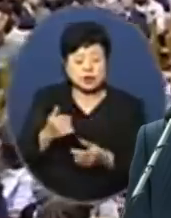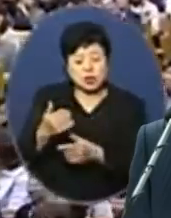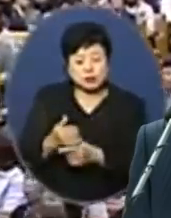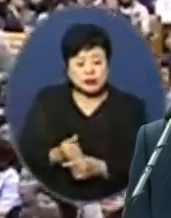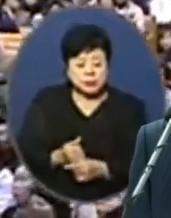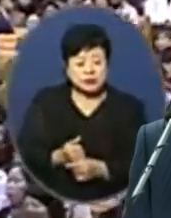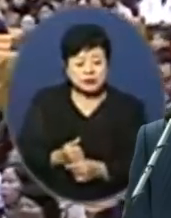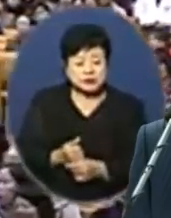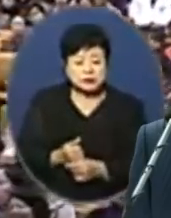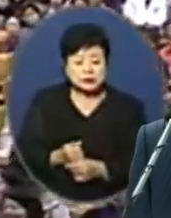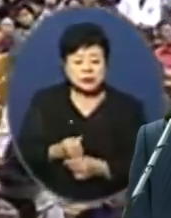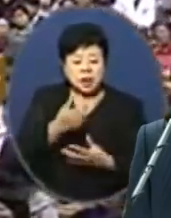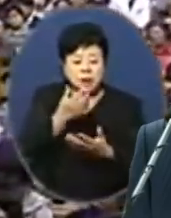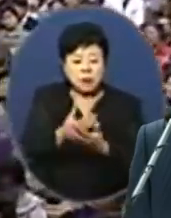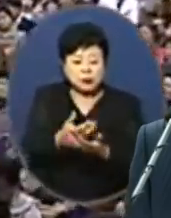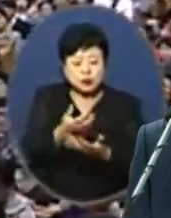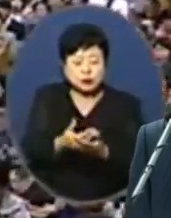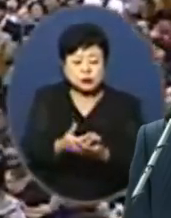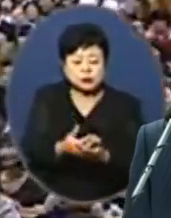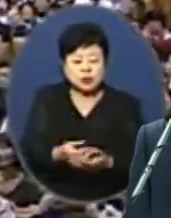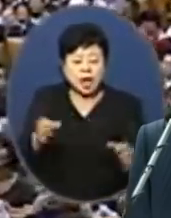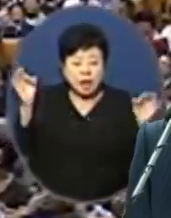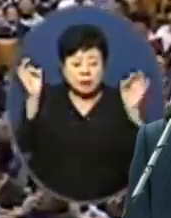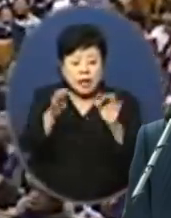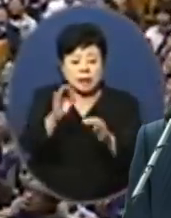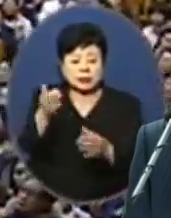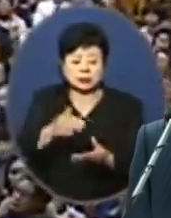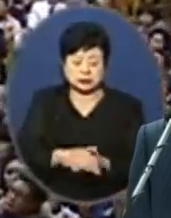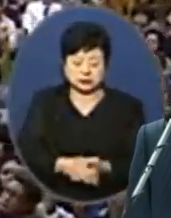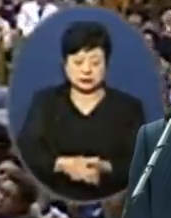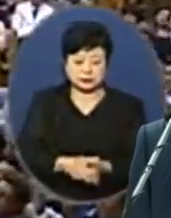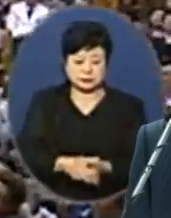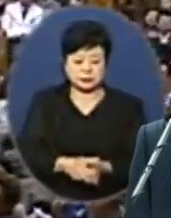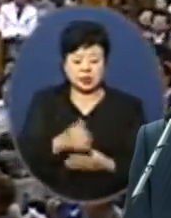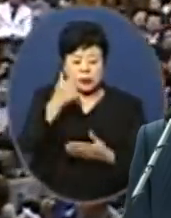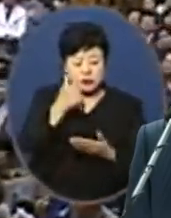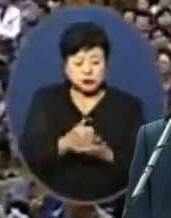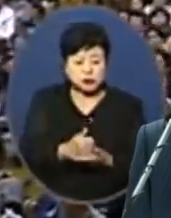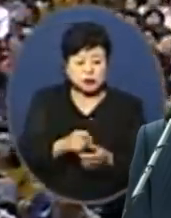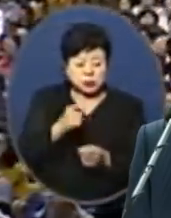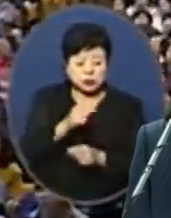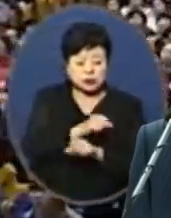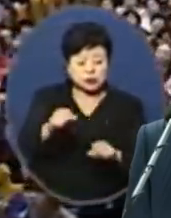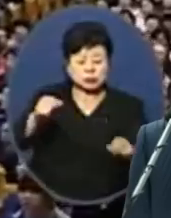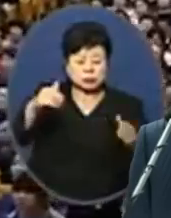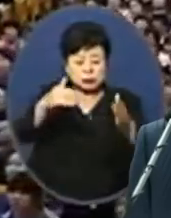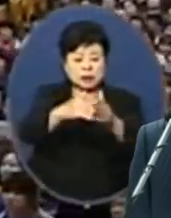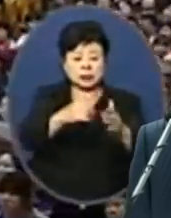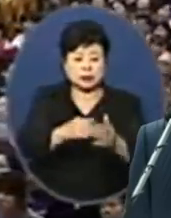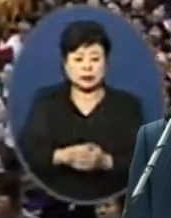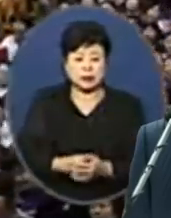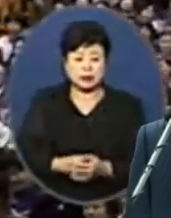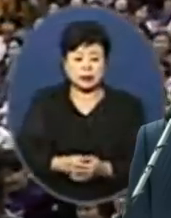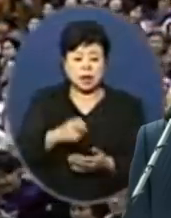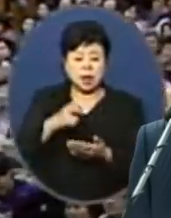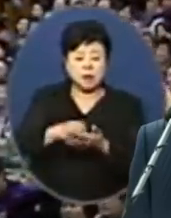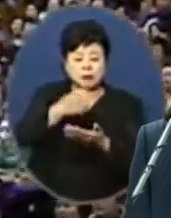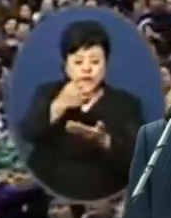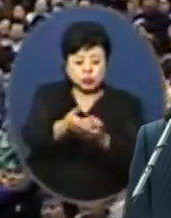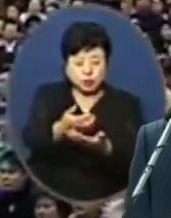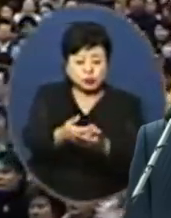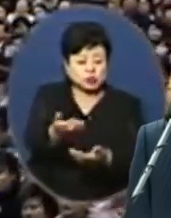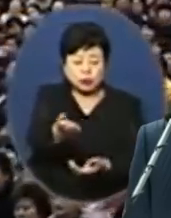붙잡는 그 법조문을 다 없애버렸죠. 왜냐? 죄를 영원히 용서해버렸기 때문에 법조문이 필요 없어요.